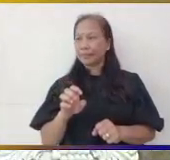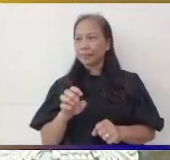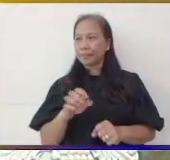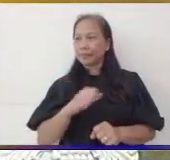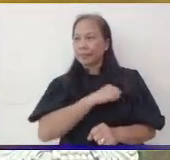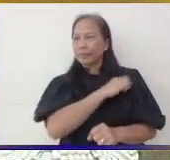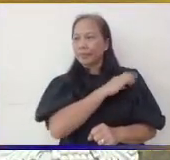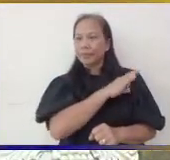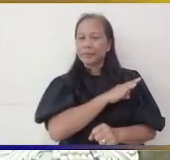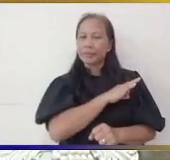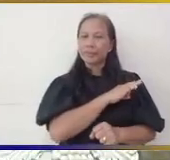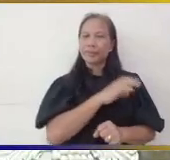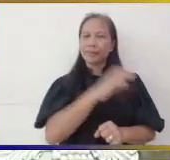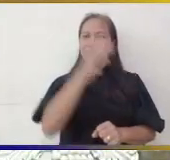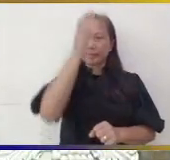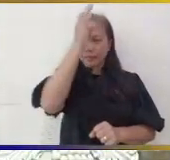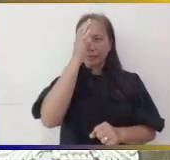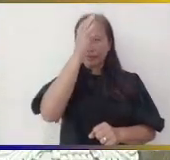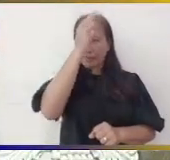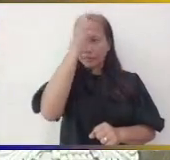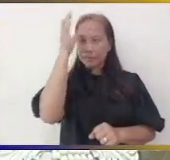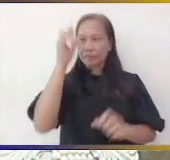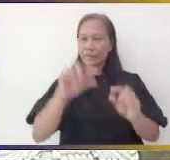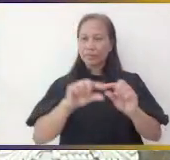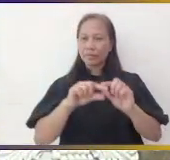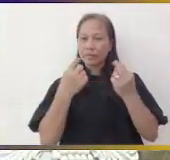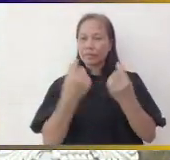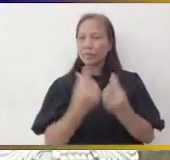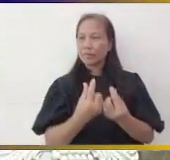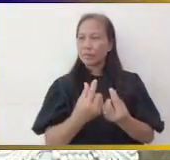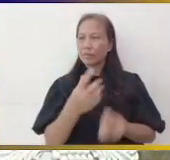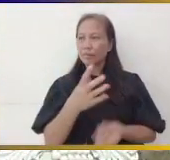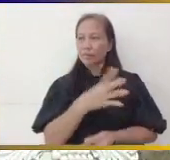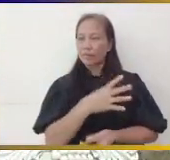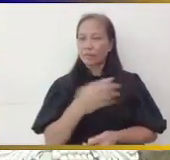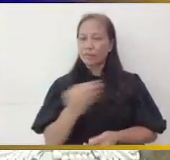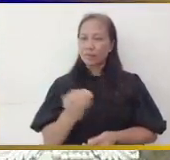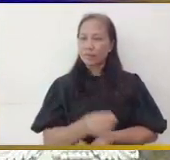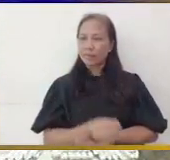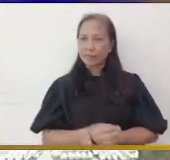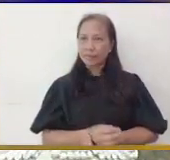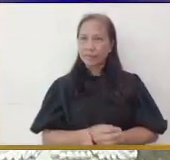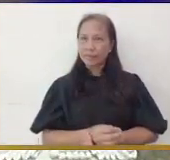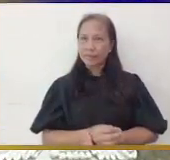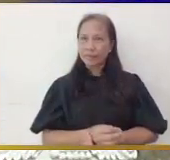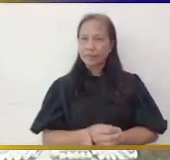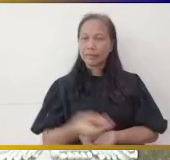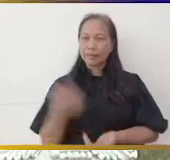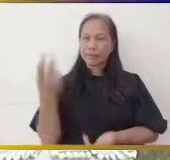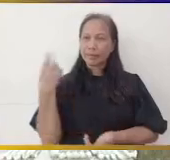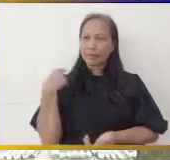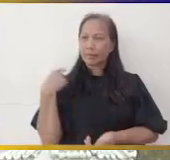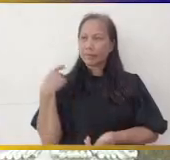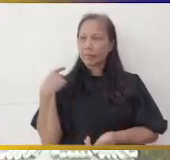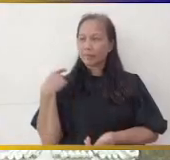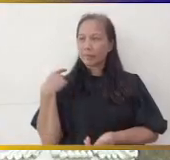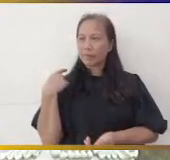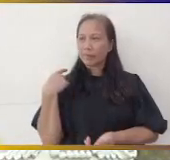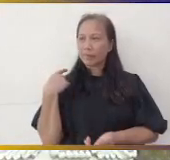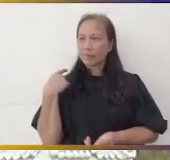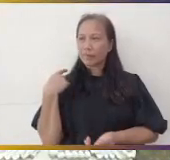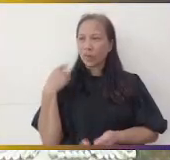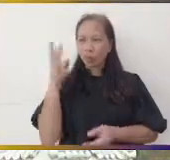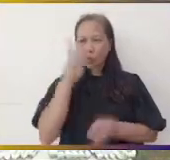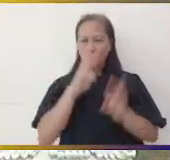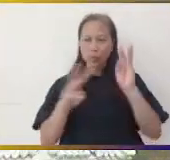Catholic hierarchy dahil sa nagalaw niya ion at sila ay kumbaga ah nagkaroon ng pangamba na